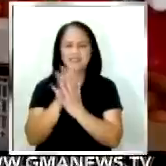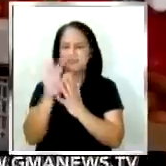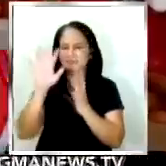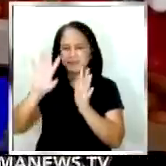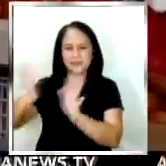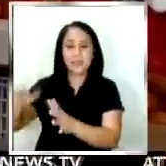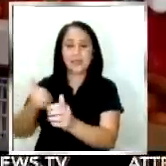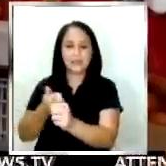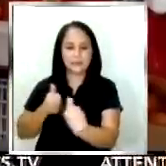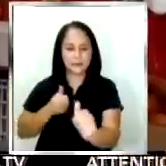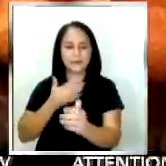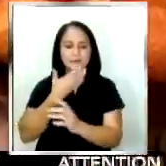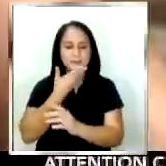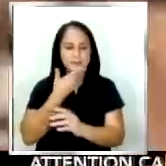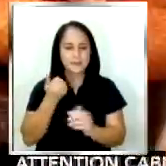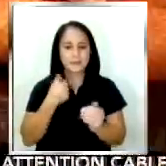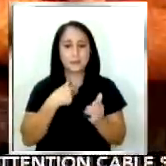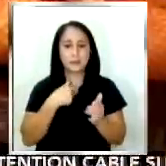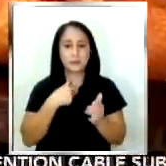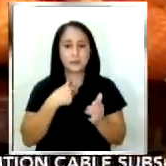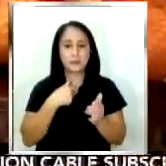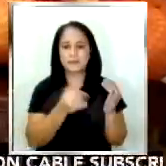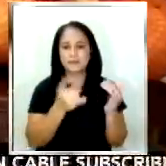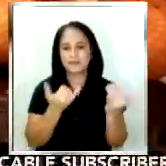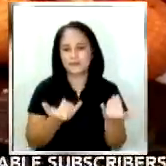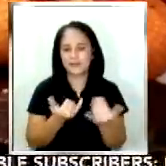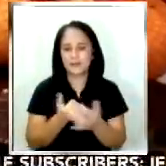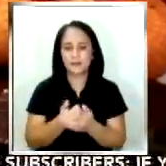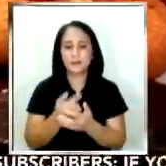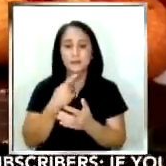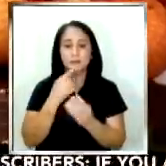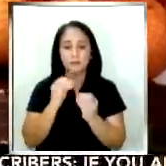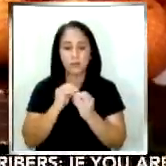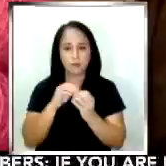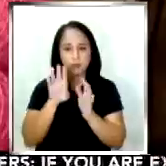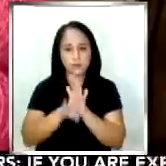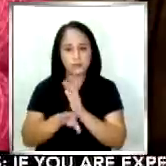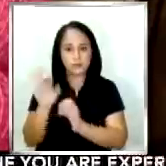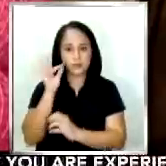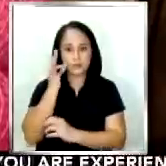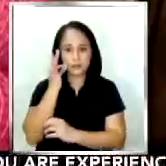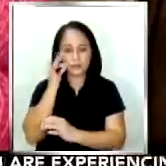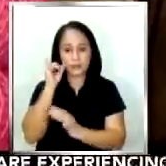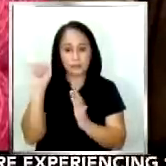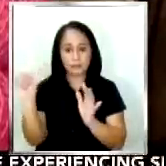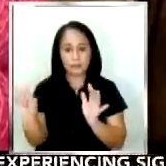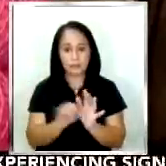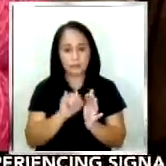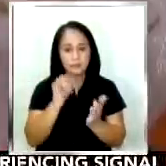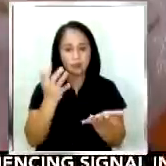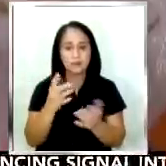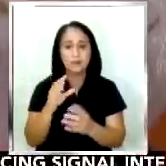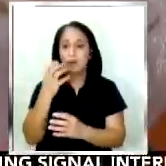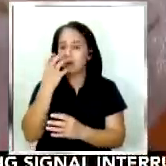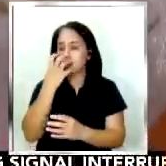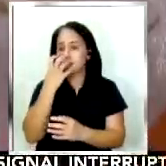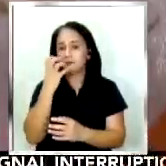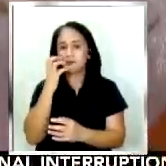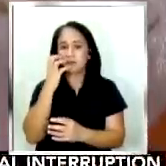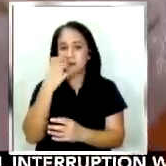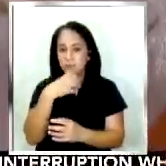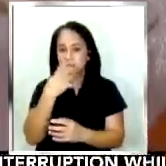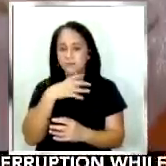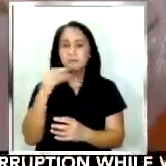ano, mura-mura pa. Mas mura rito ang mga prutas na imported. Ang mansanas, orange at peras na 35 pesos